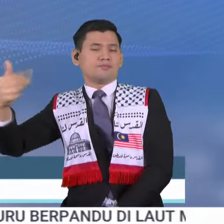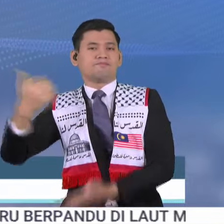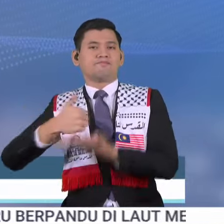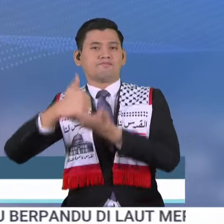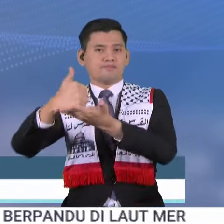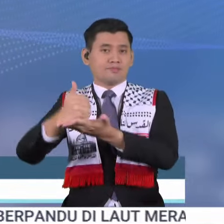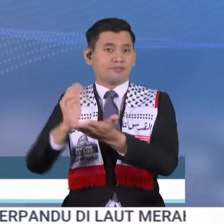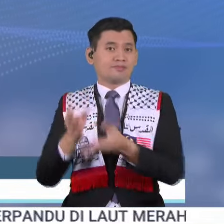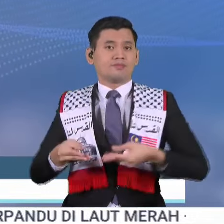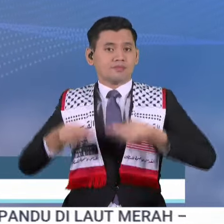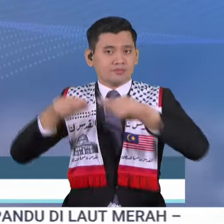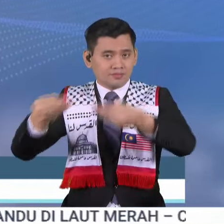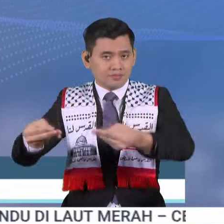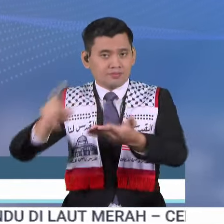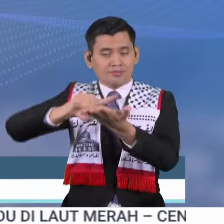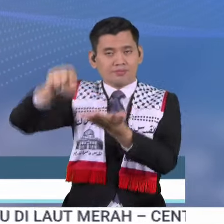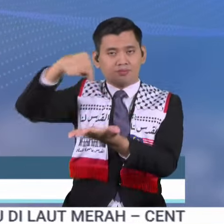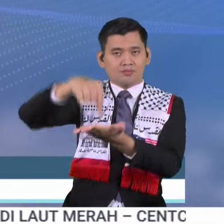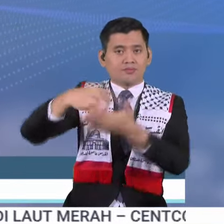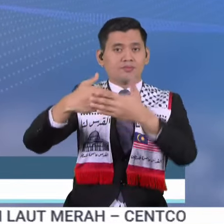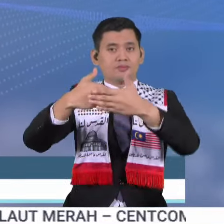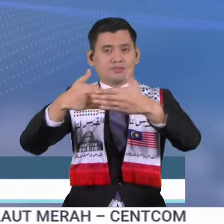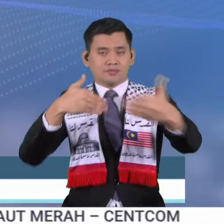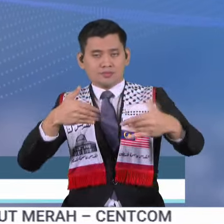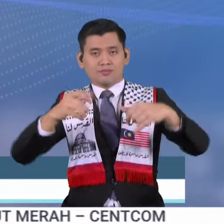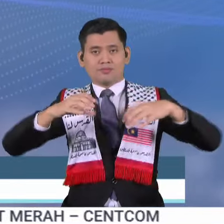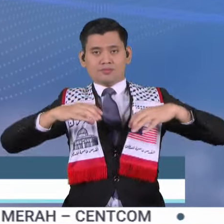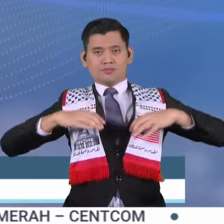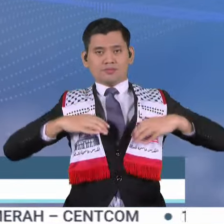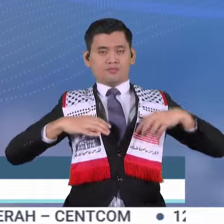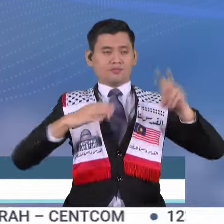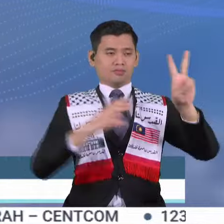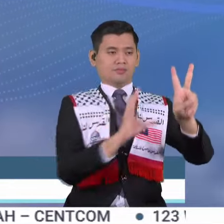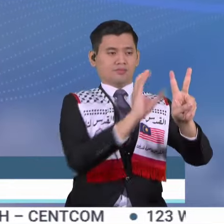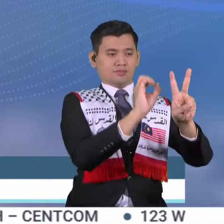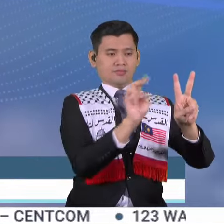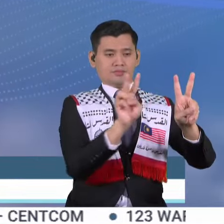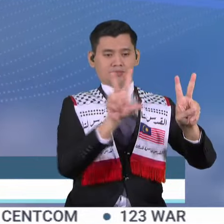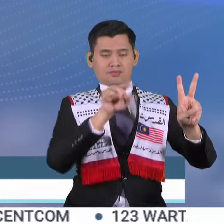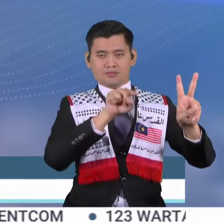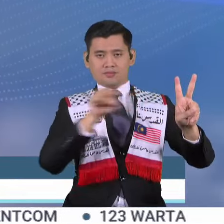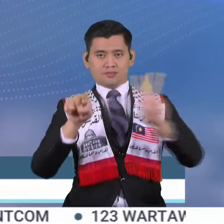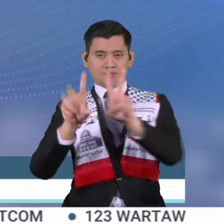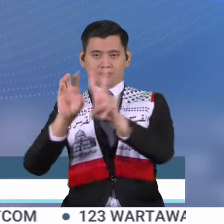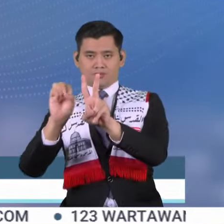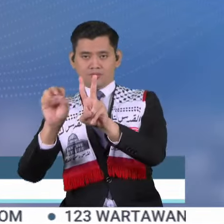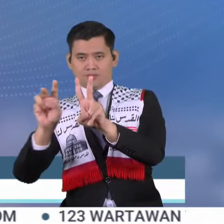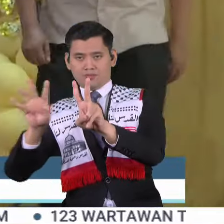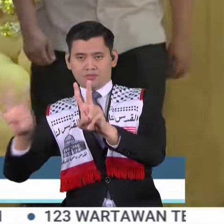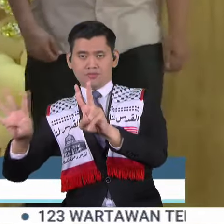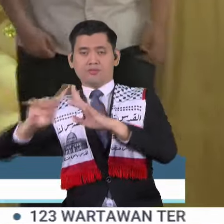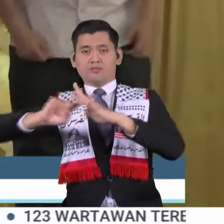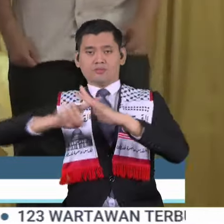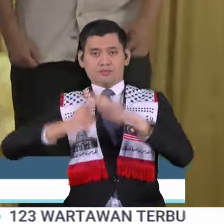minggu ini sebelum cuti akhir persekolahan sesi 2023-2024 bermula jumaat